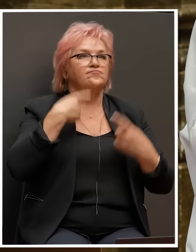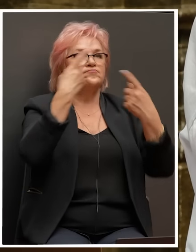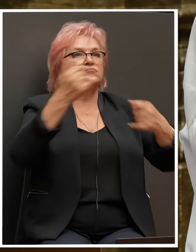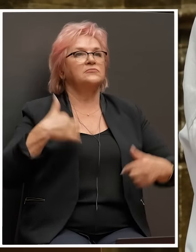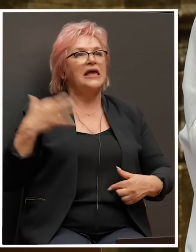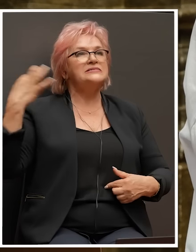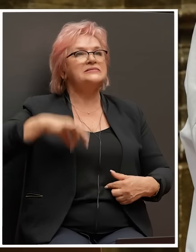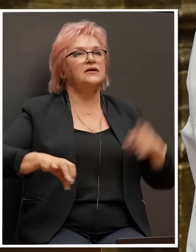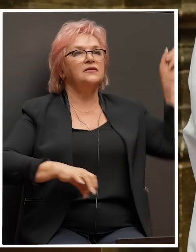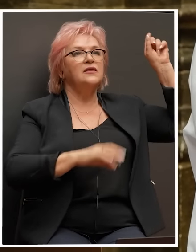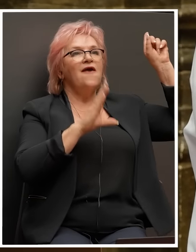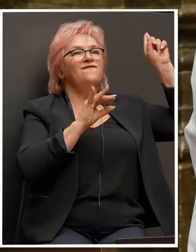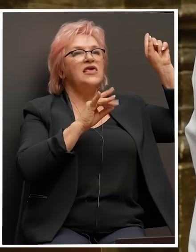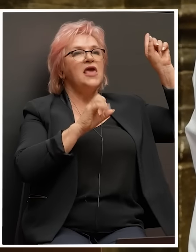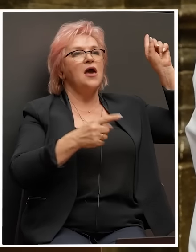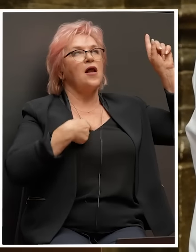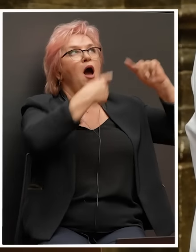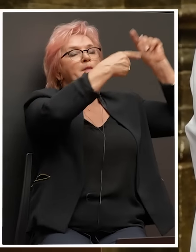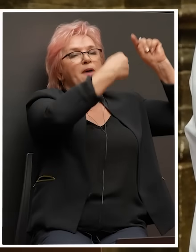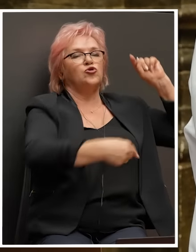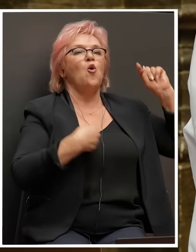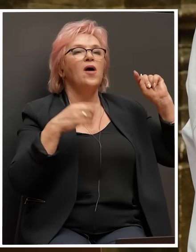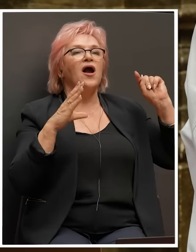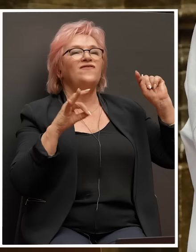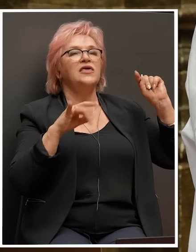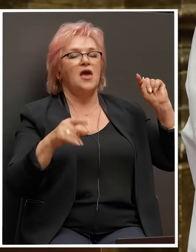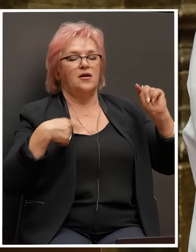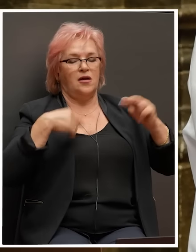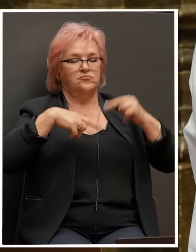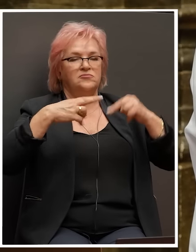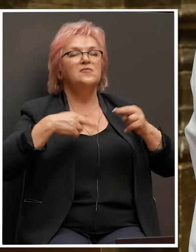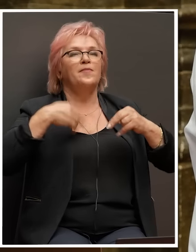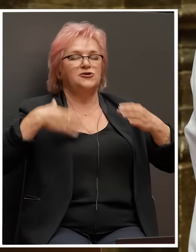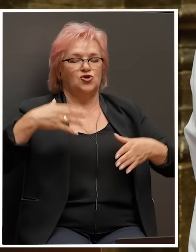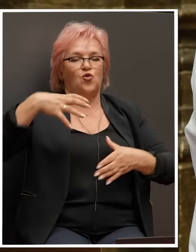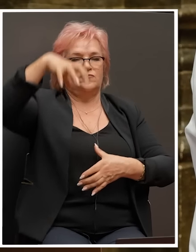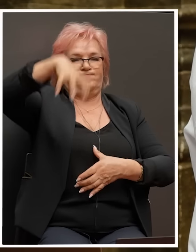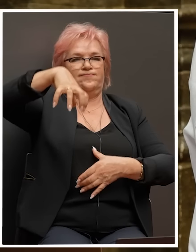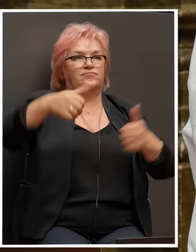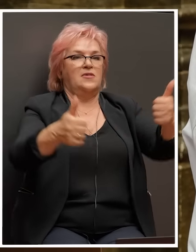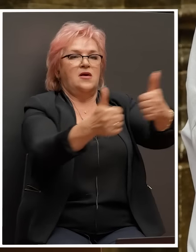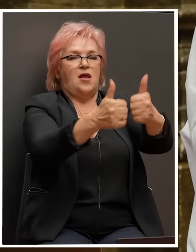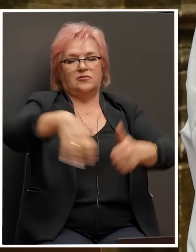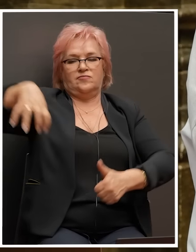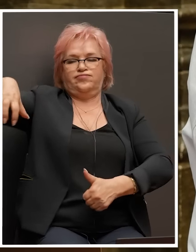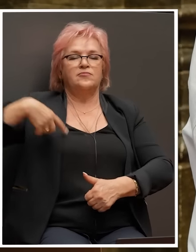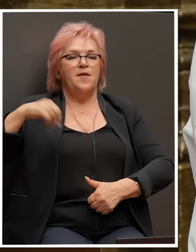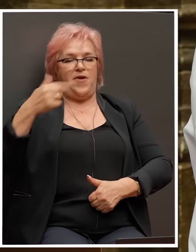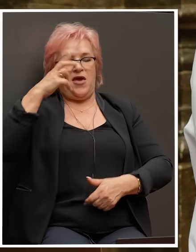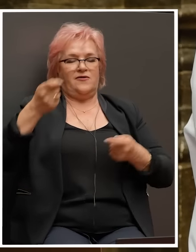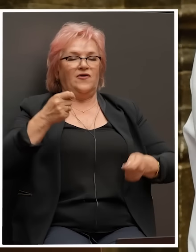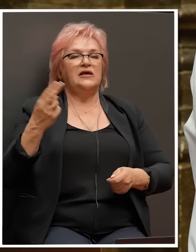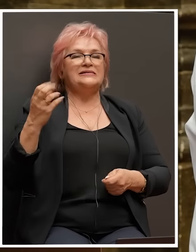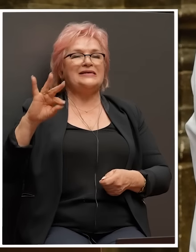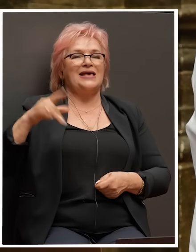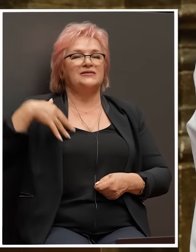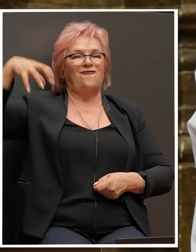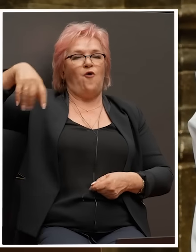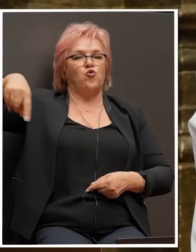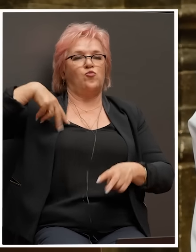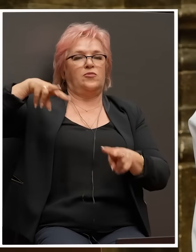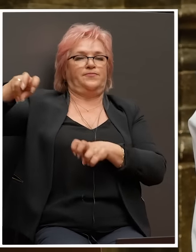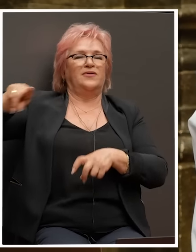сыном Венеры, вернее, потомком Венеры, и построил себе форум рядом с римским форумом, где-то первый императорский форум, форум Цезаря.